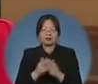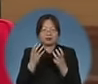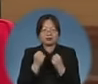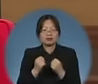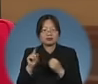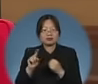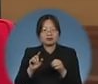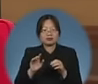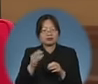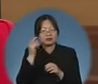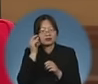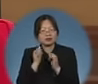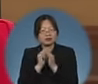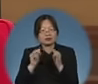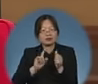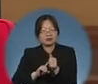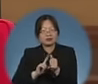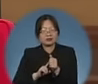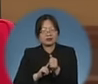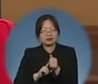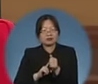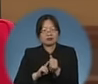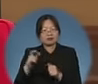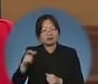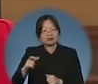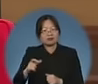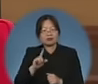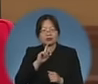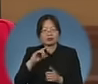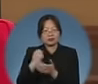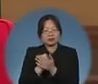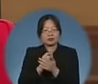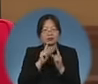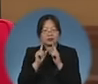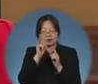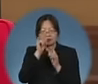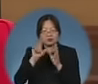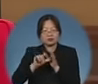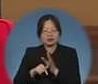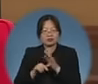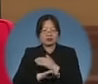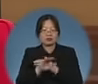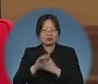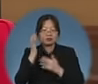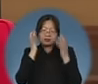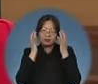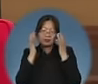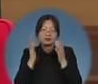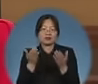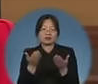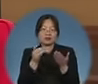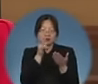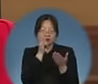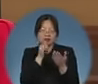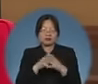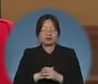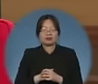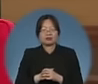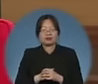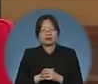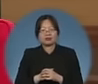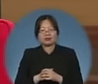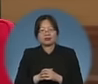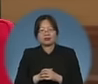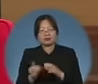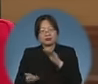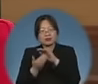많은 어떤 현인들이 그들의 어떤 묵직한 어떤 언어로 말씀하셨을 때 우리를 헷갈리게 하는 것이 어떤